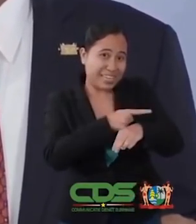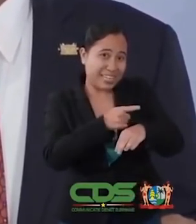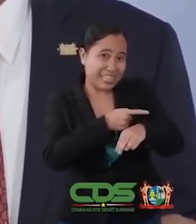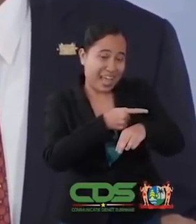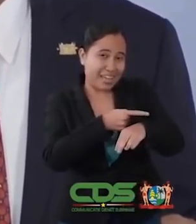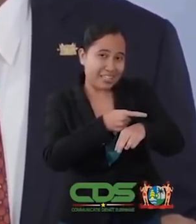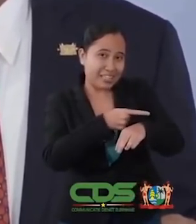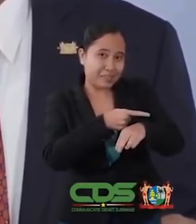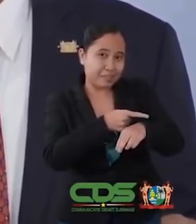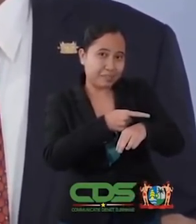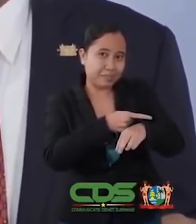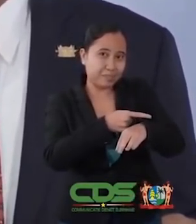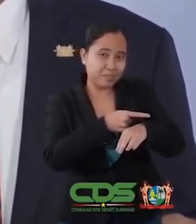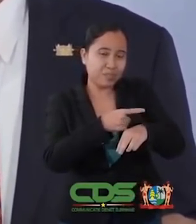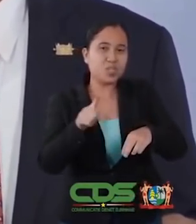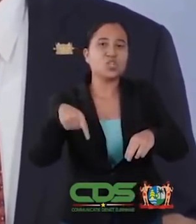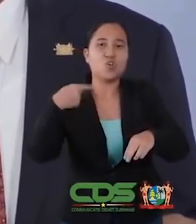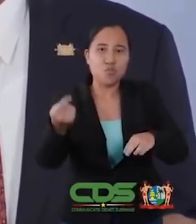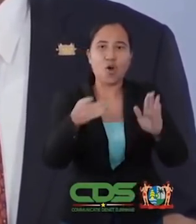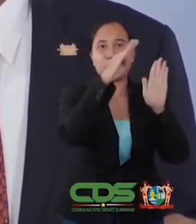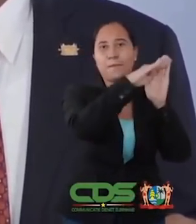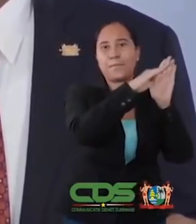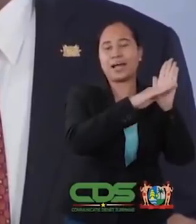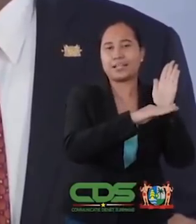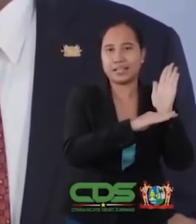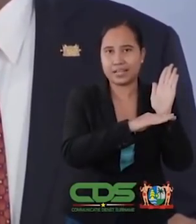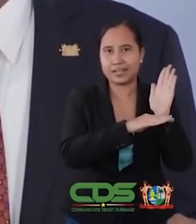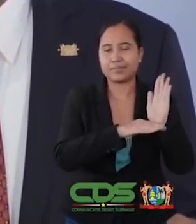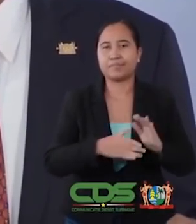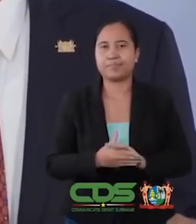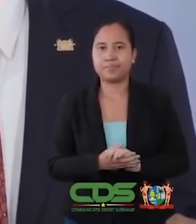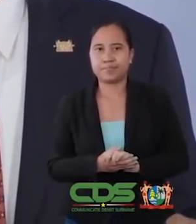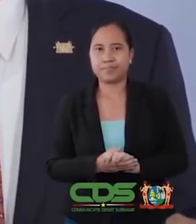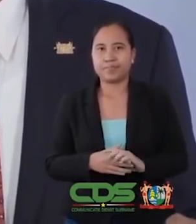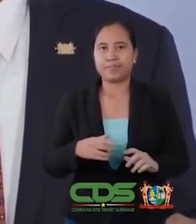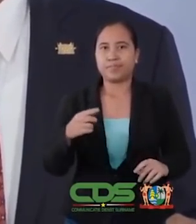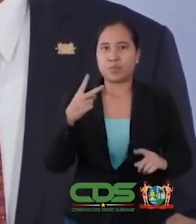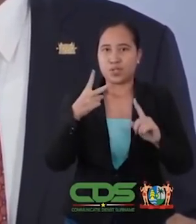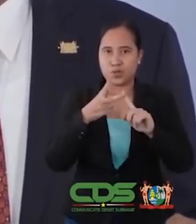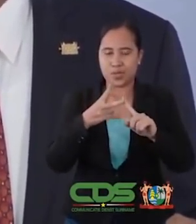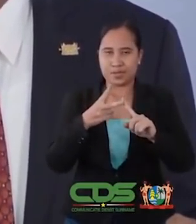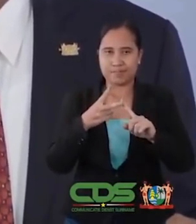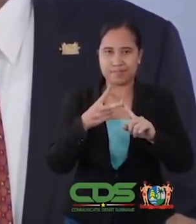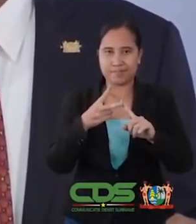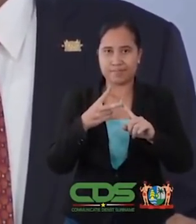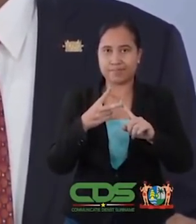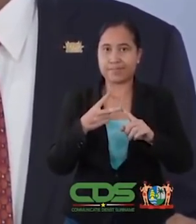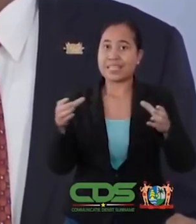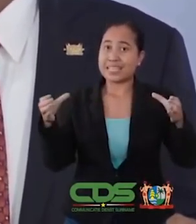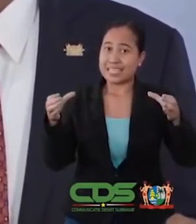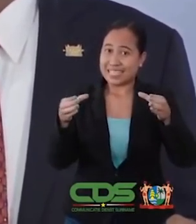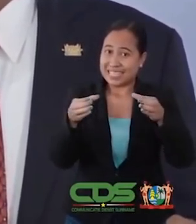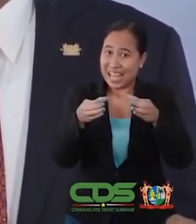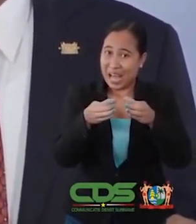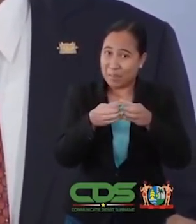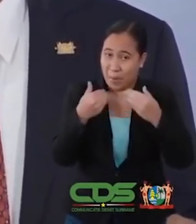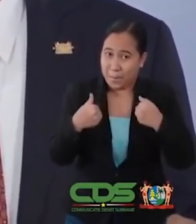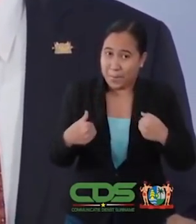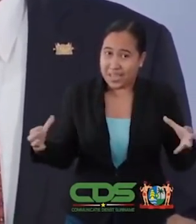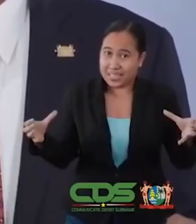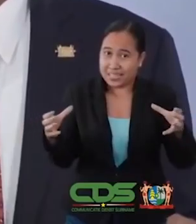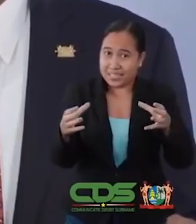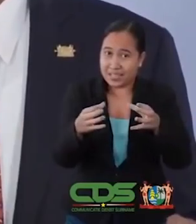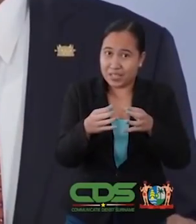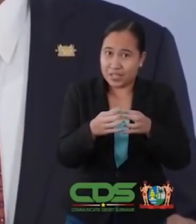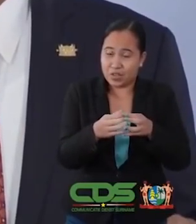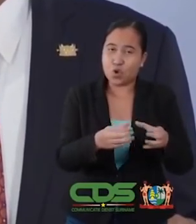het uitgaansverbod gelden de volgende maatregelen. Maatregel nummer 2. Het samenscholingsverbod